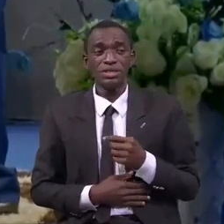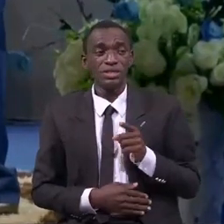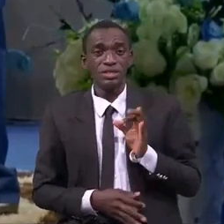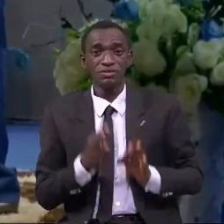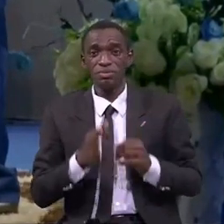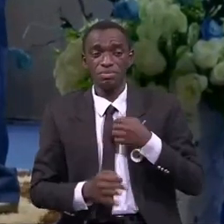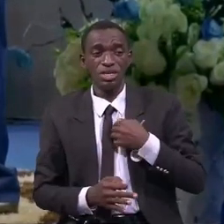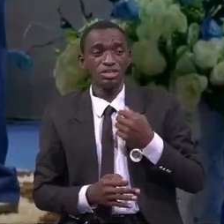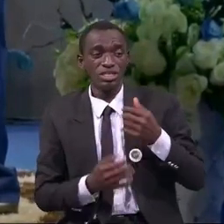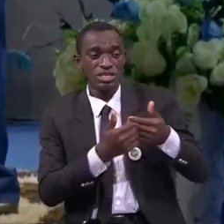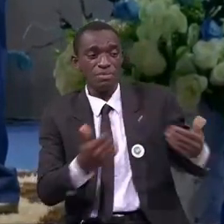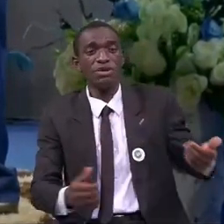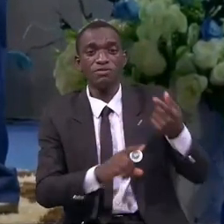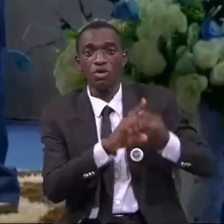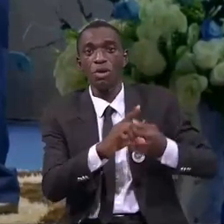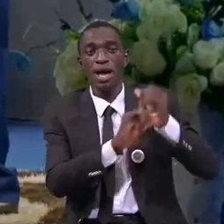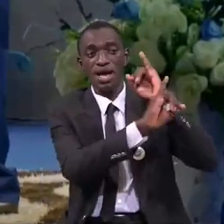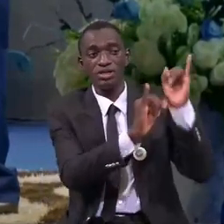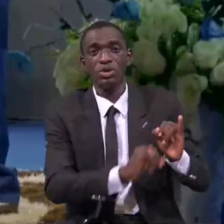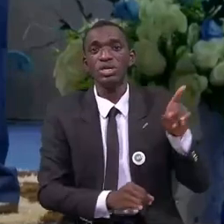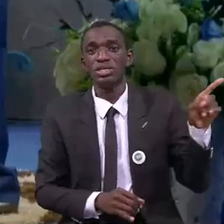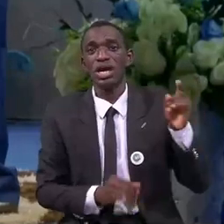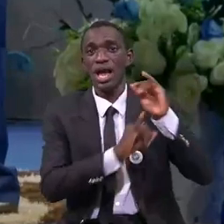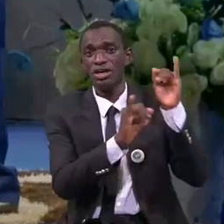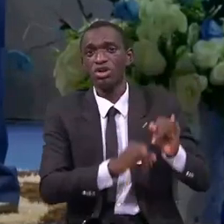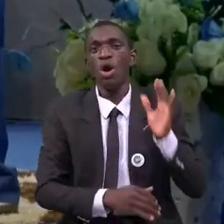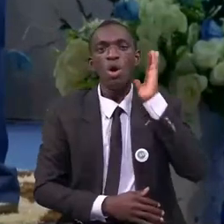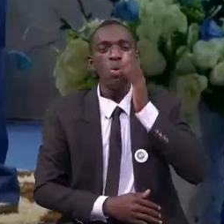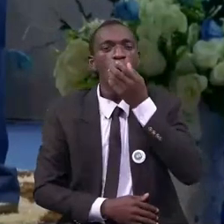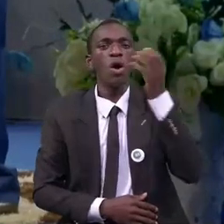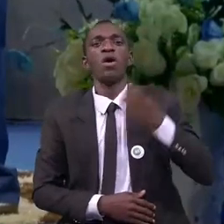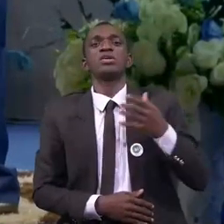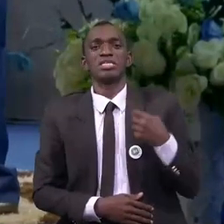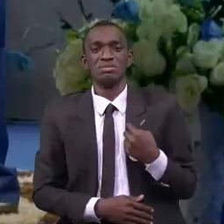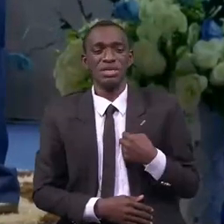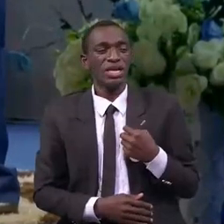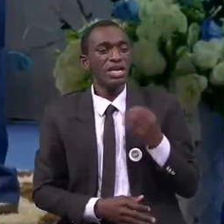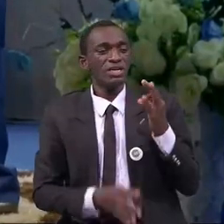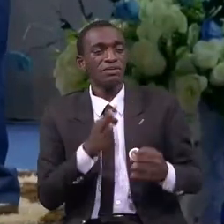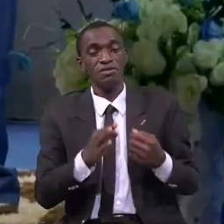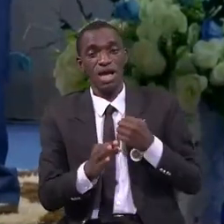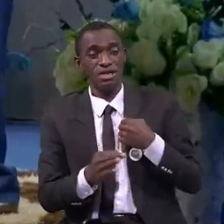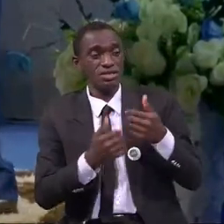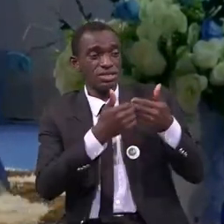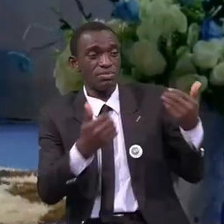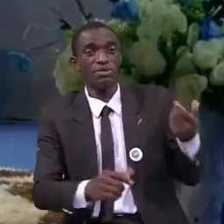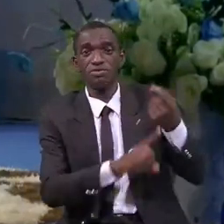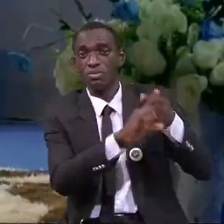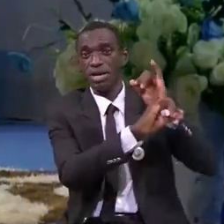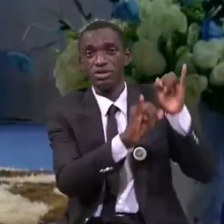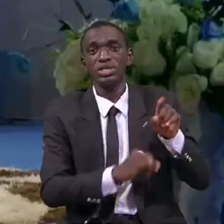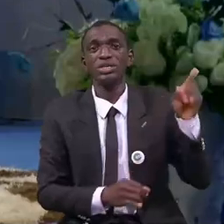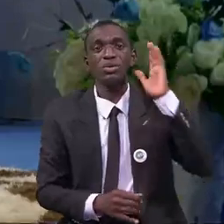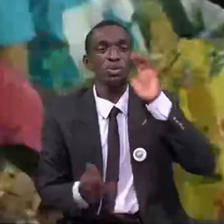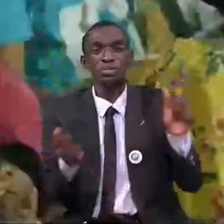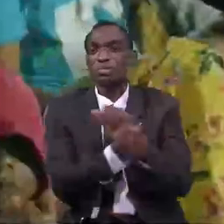si je fais cela ils vont me maudir fais cela ils vont détruire ma vie